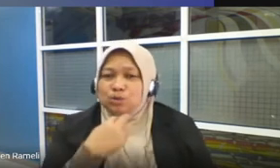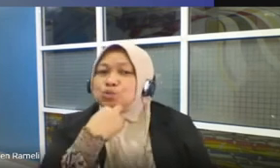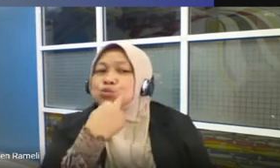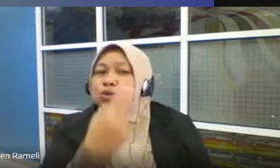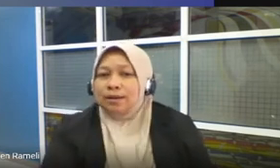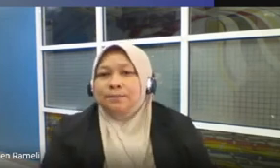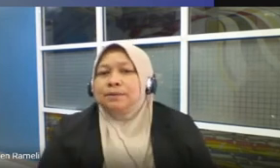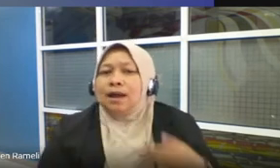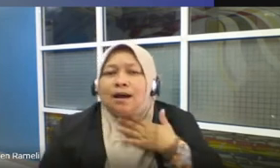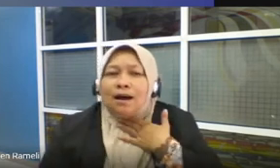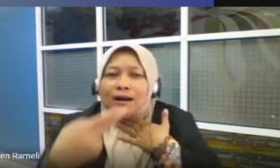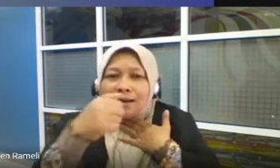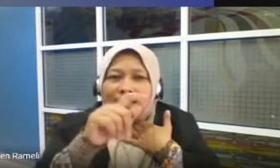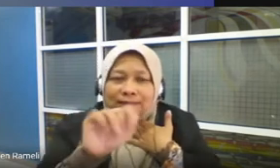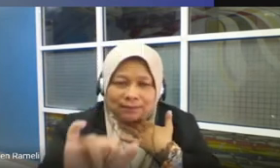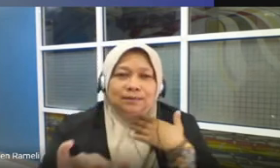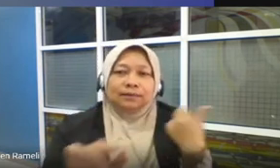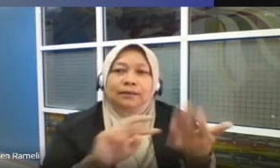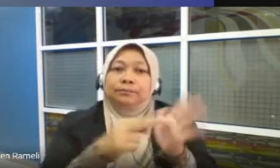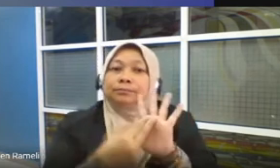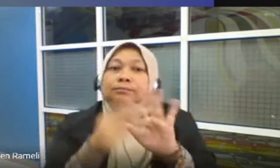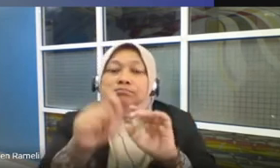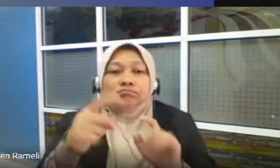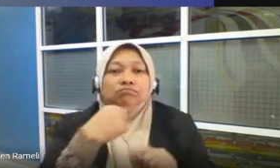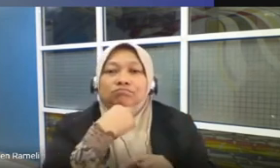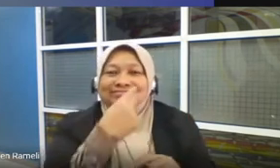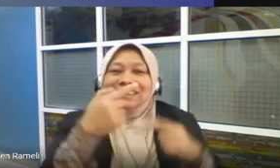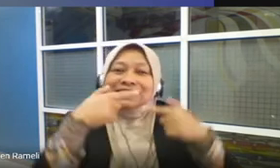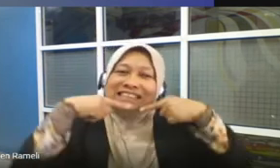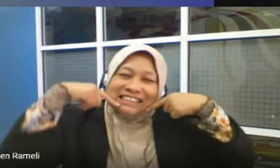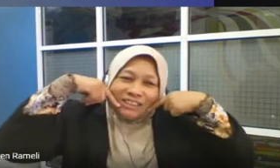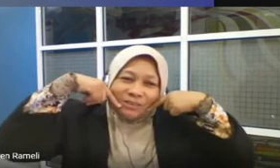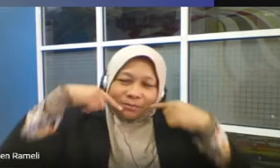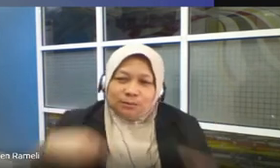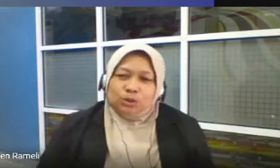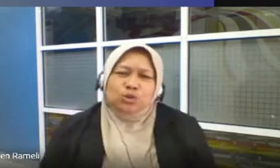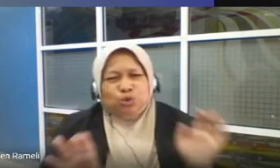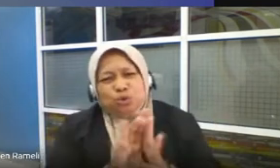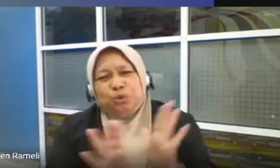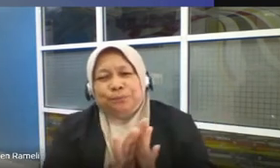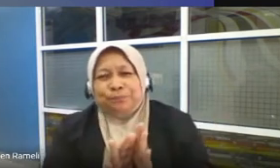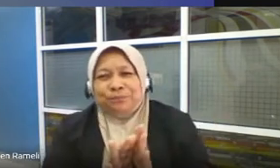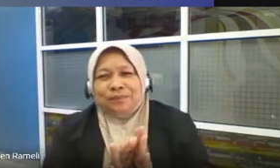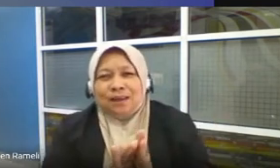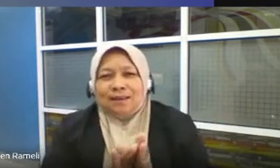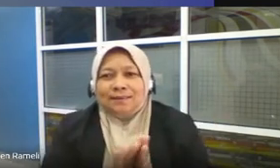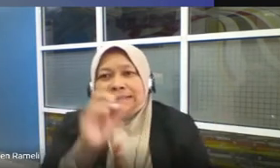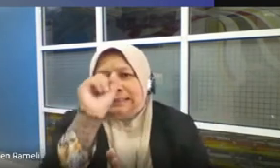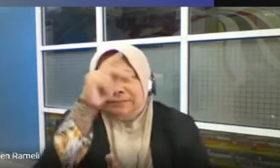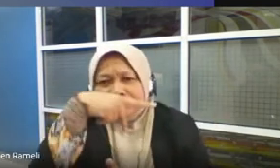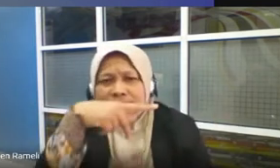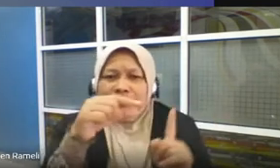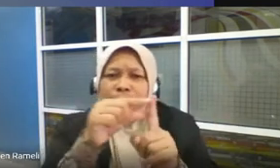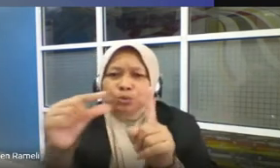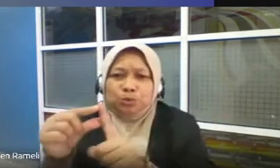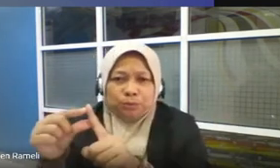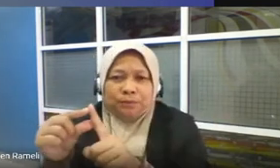okey. Ataupun huruf yang memerlukan kita senyum ataupun dia punya sifat huruf tersebut